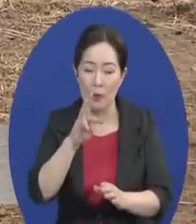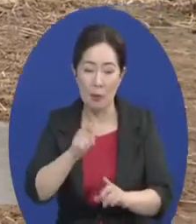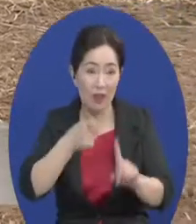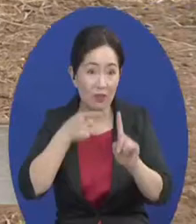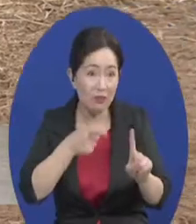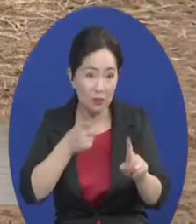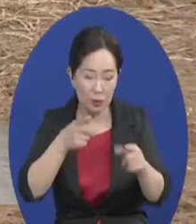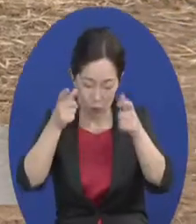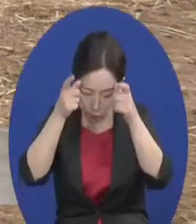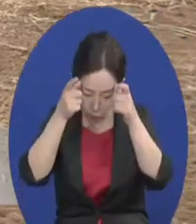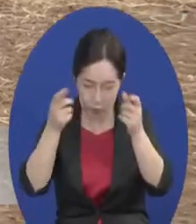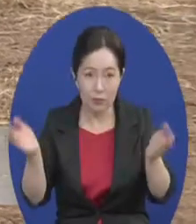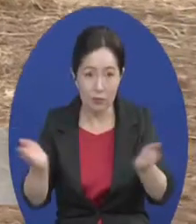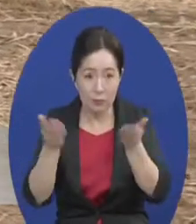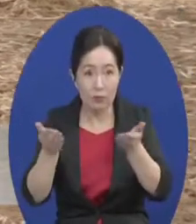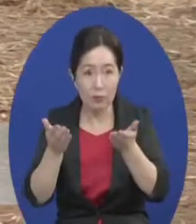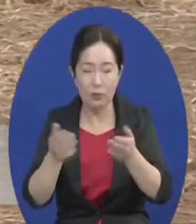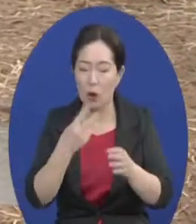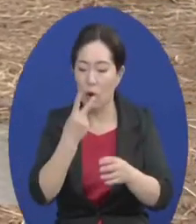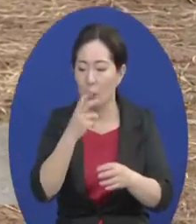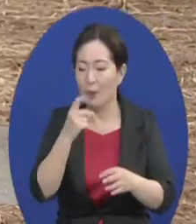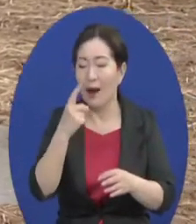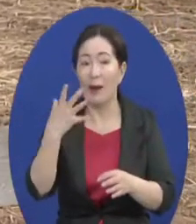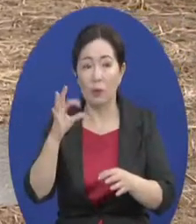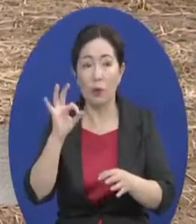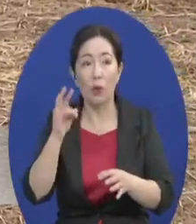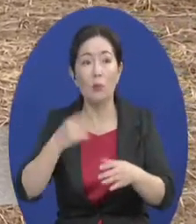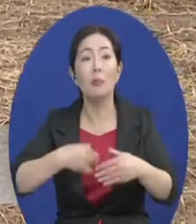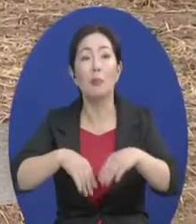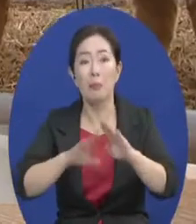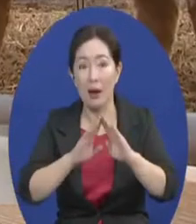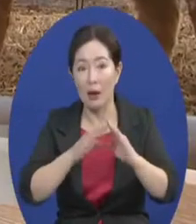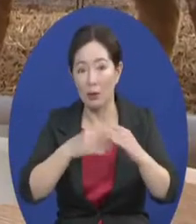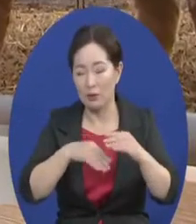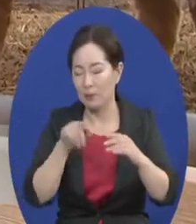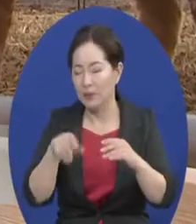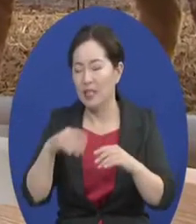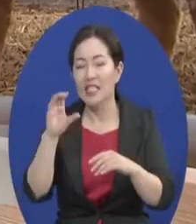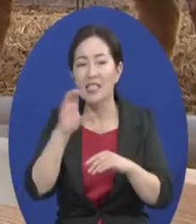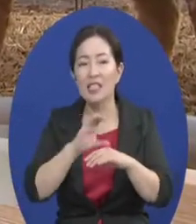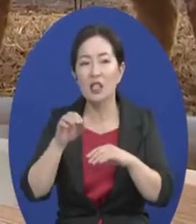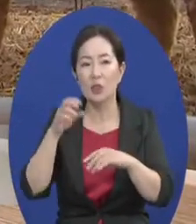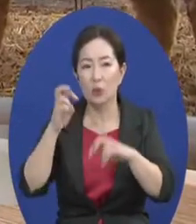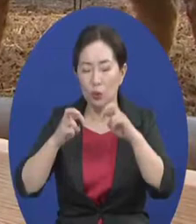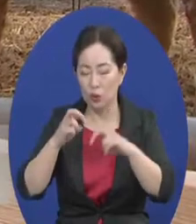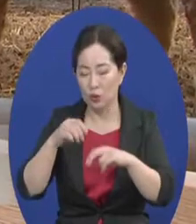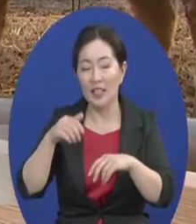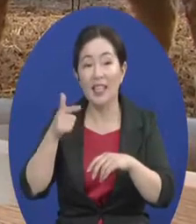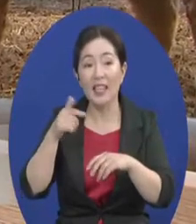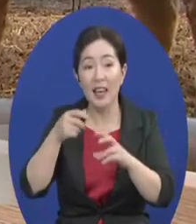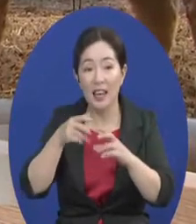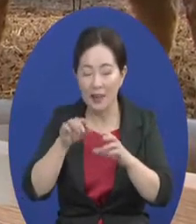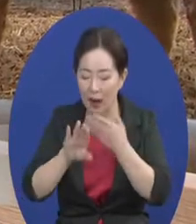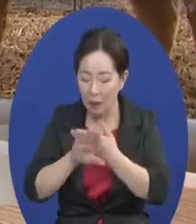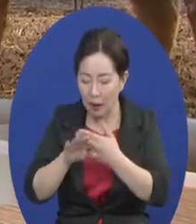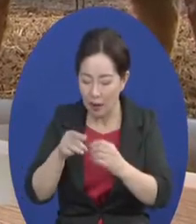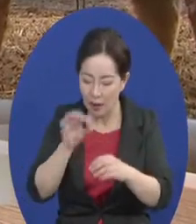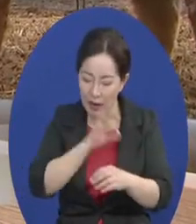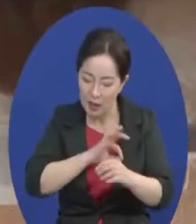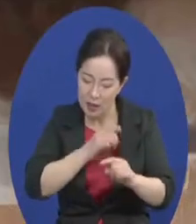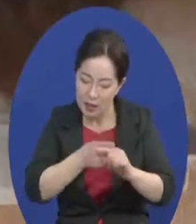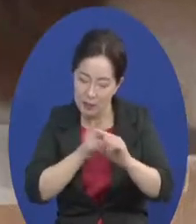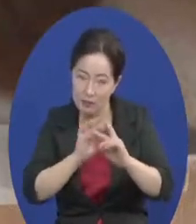чиглэлийн үхэр өсгөх энэ пермиг 2015 онд байгуулж сэлэнг үйлдвэрийн үхрийн генийг хамгаалах грипорт үйлдвэрээр сайжруулан ашиг шимийн